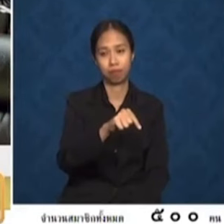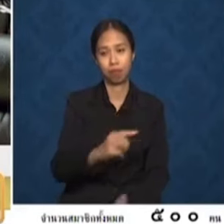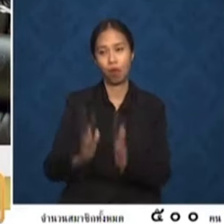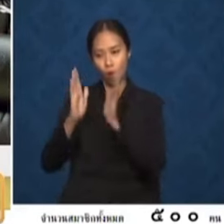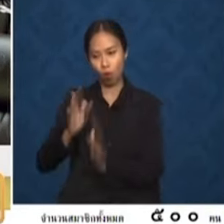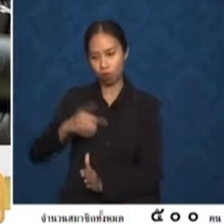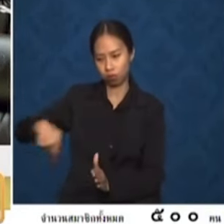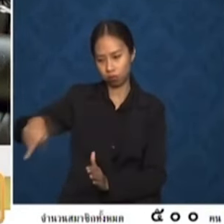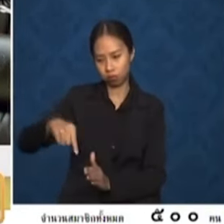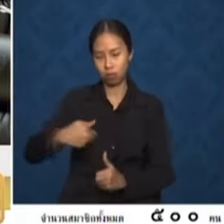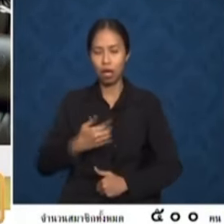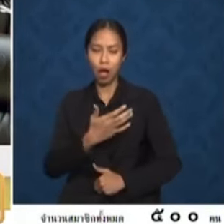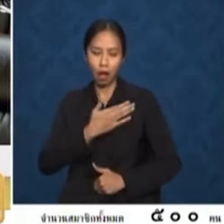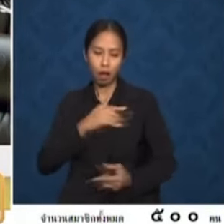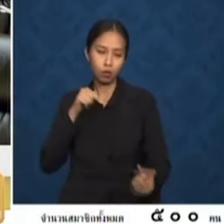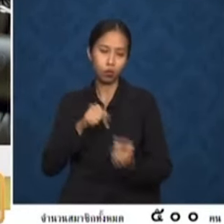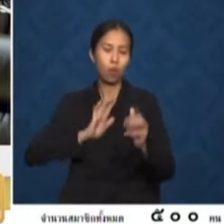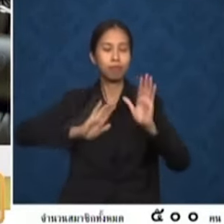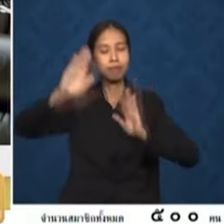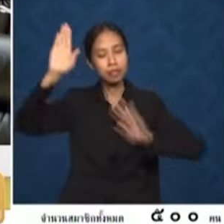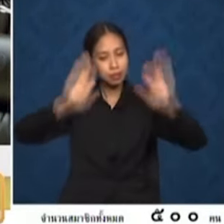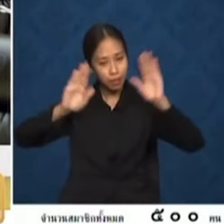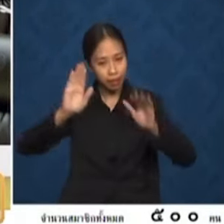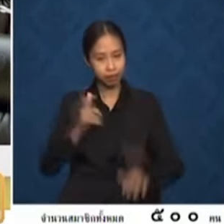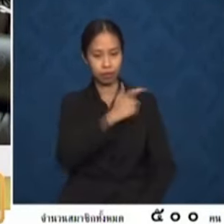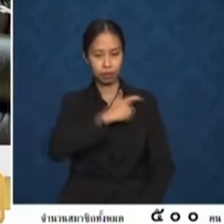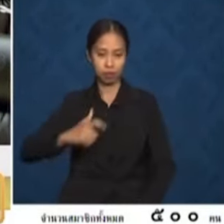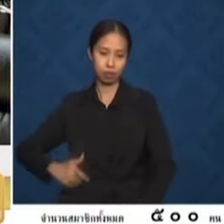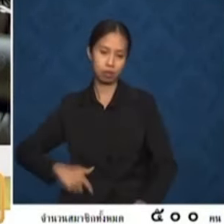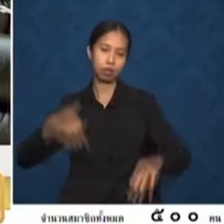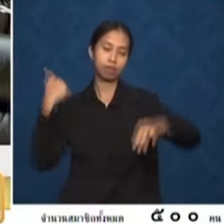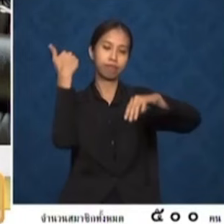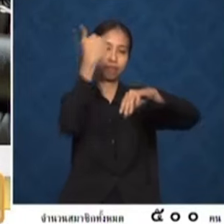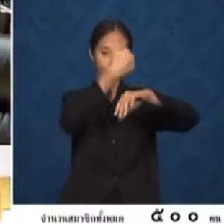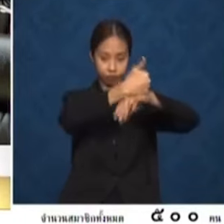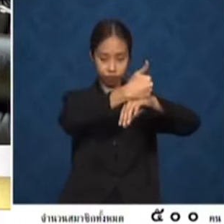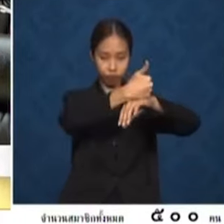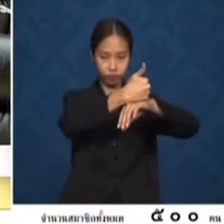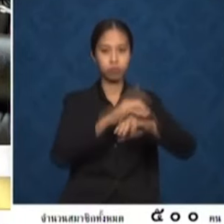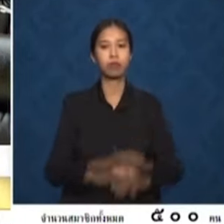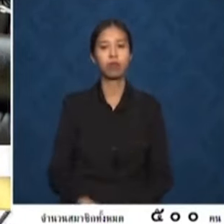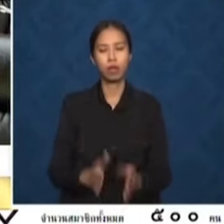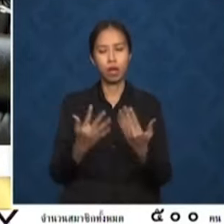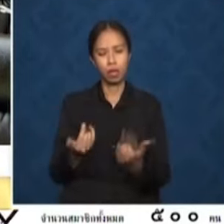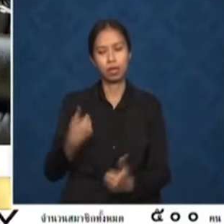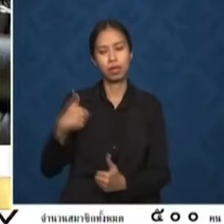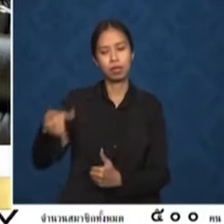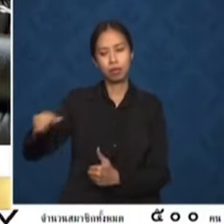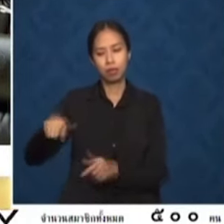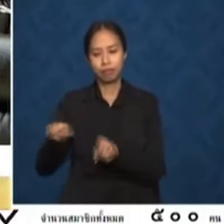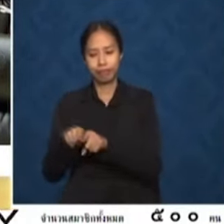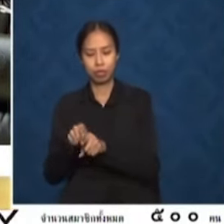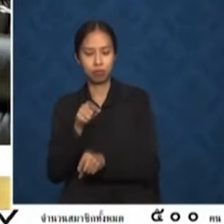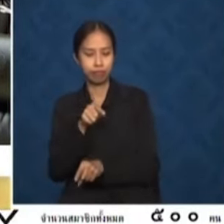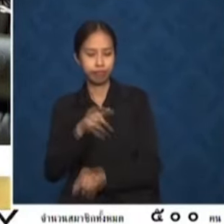ที่ยึดมั่นในระบอบประชาธิปไตยอันมีพระมหากษัตริย์ทรงสถิตอยู่ใต้รัฐธรรมนูญพลอยกลายเป็นเห็นดีเห็นง